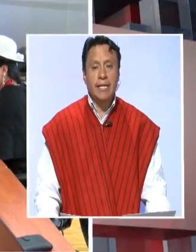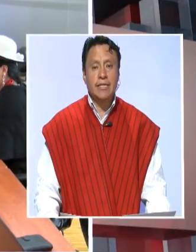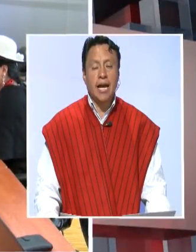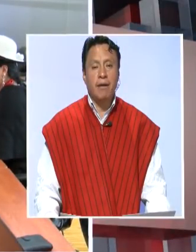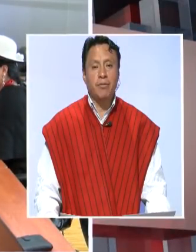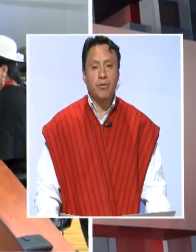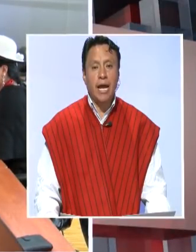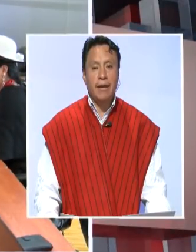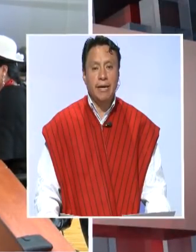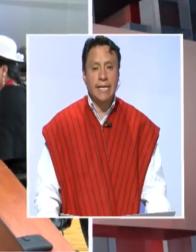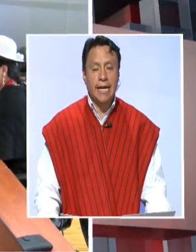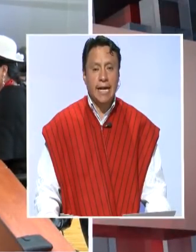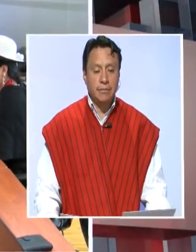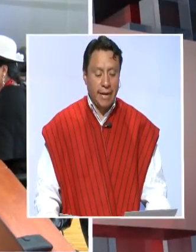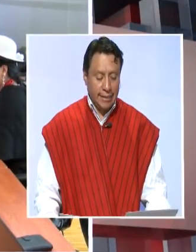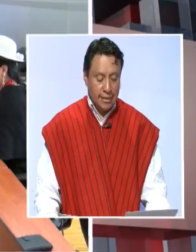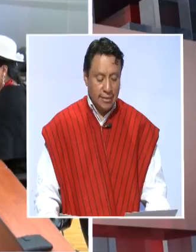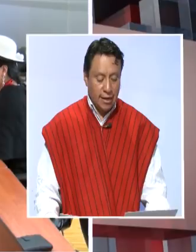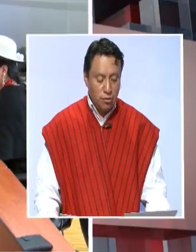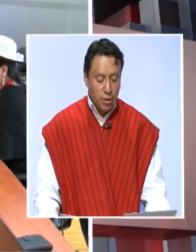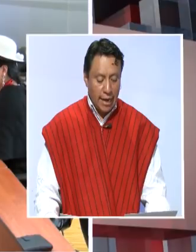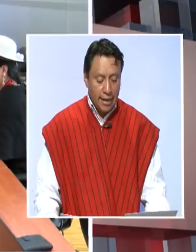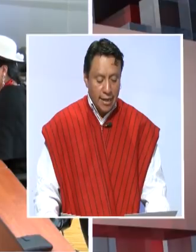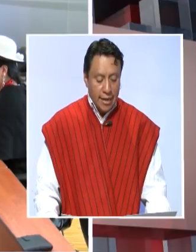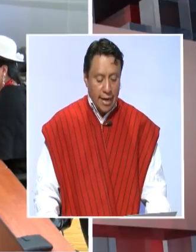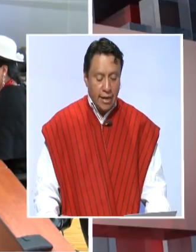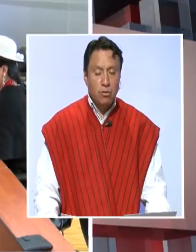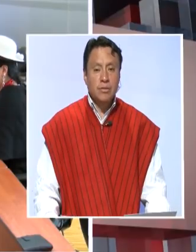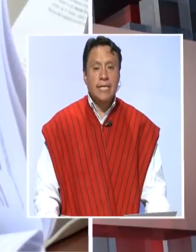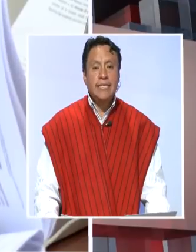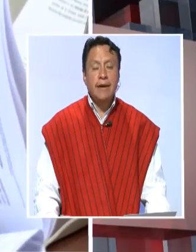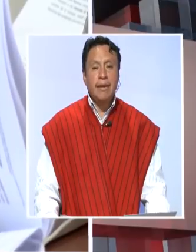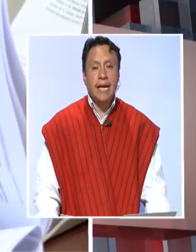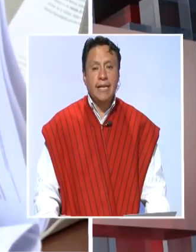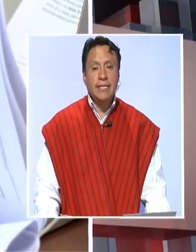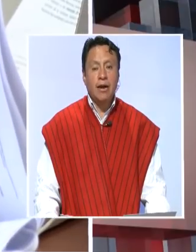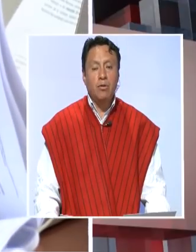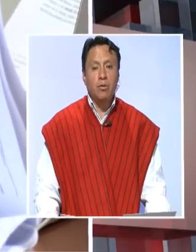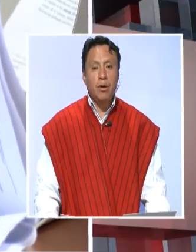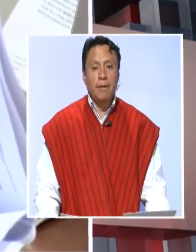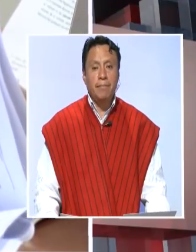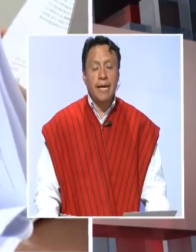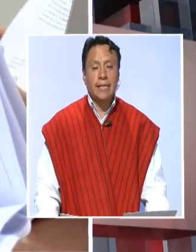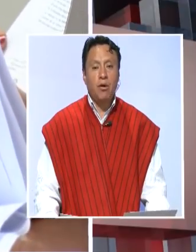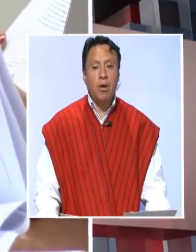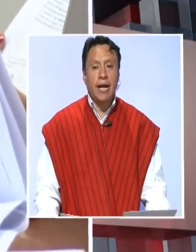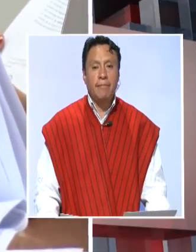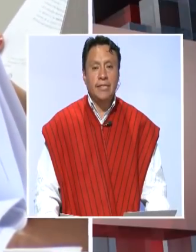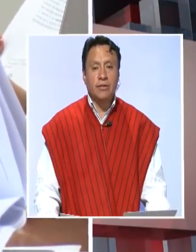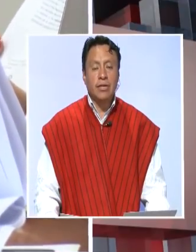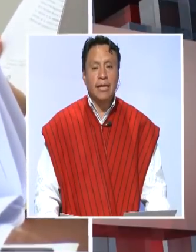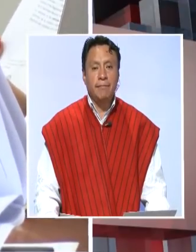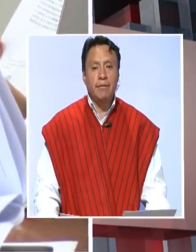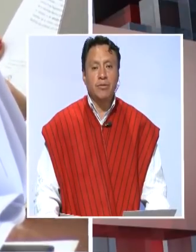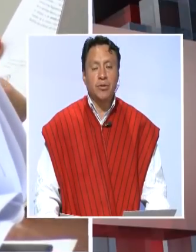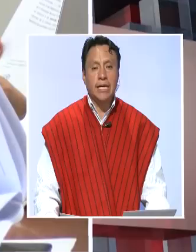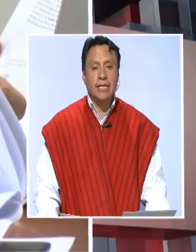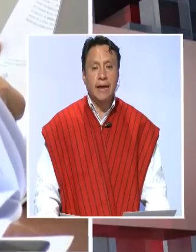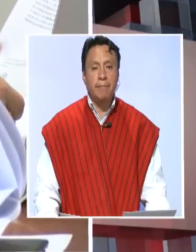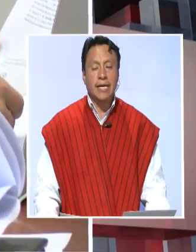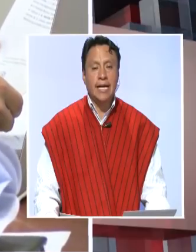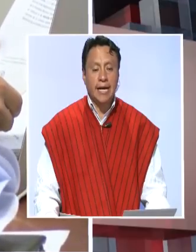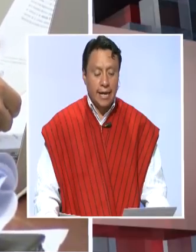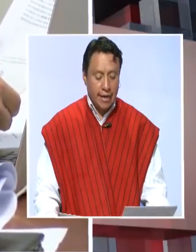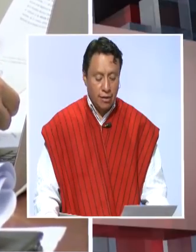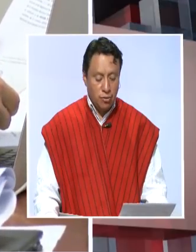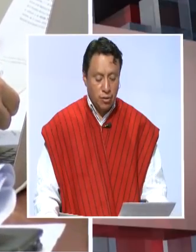koyukupi mingarishka apukuna ima jankash pakatishka kuna. Kai justicia mingarishka uku ima pika tauka kamachikuna tami mushu ya